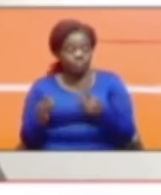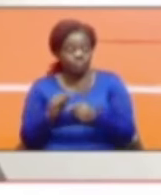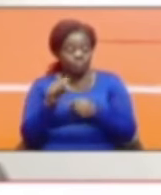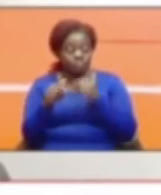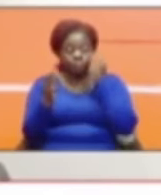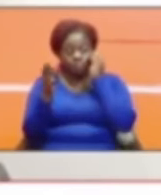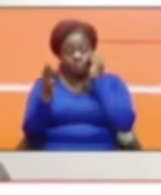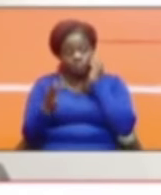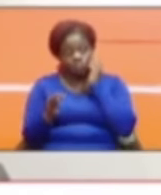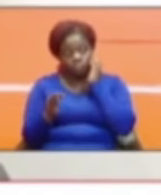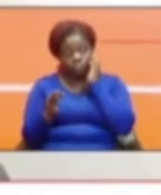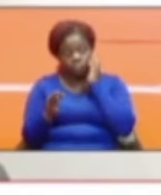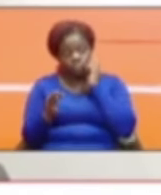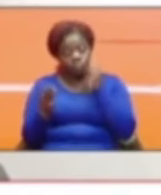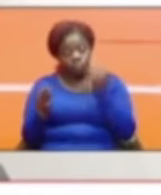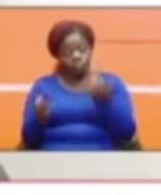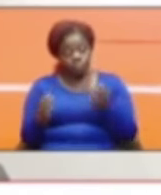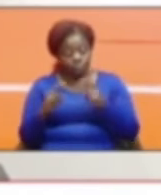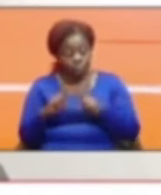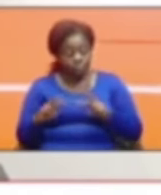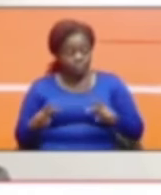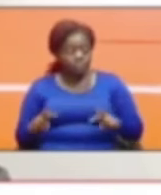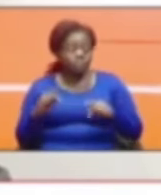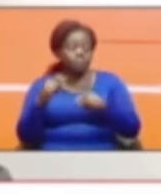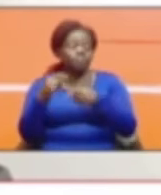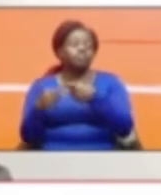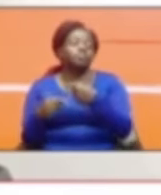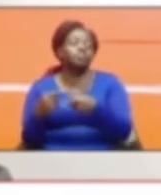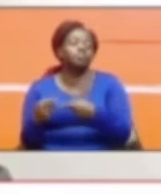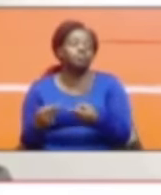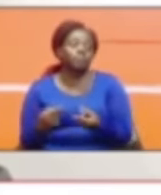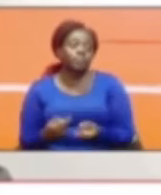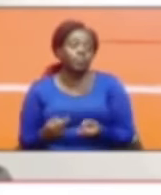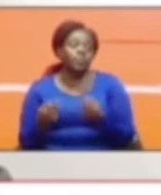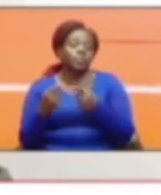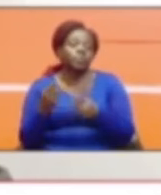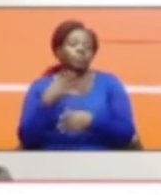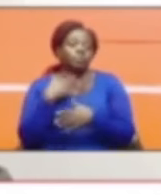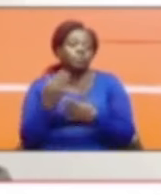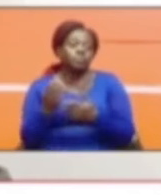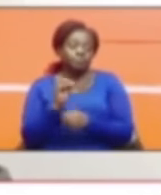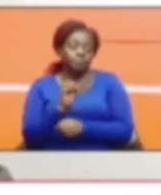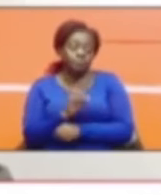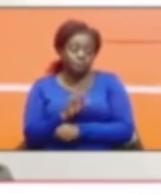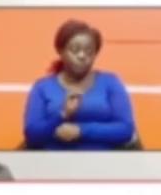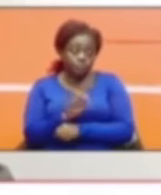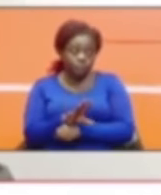sender kako kunonyereza kukyagenda maso naye twagala kukubiriza